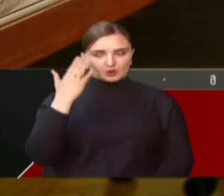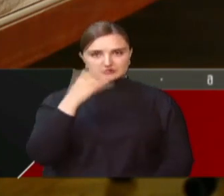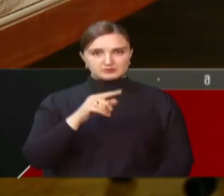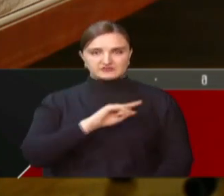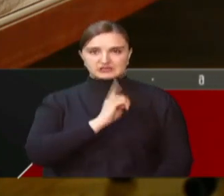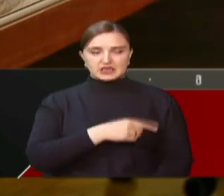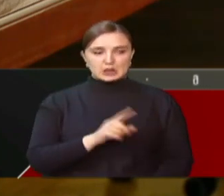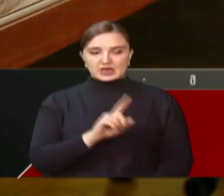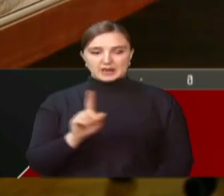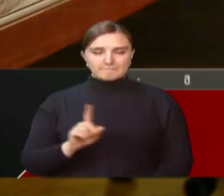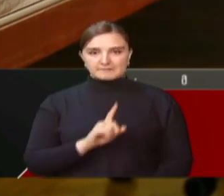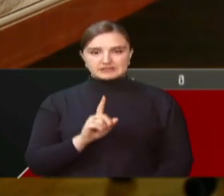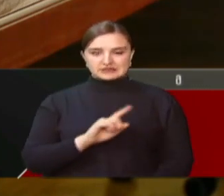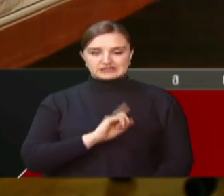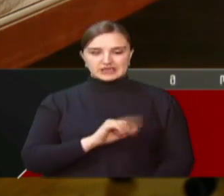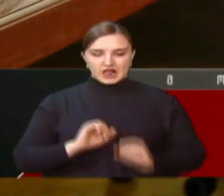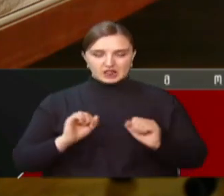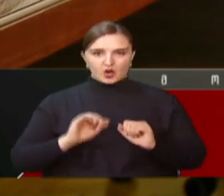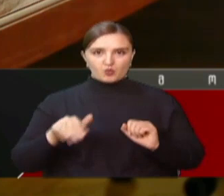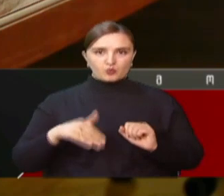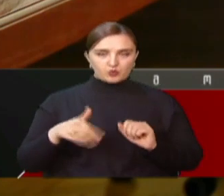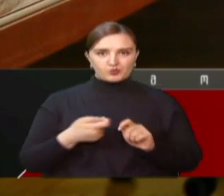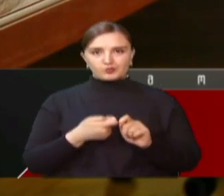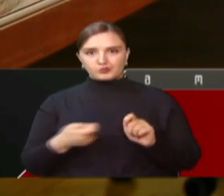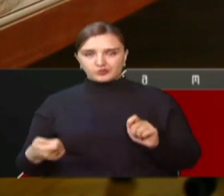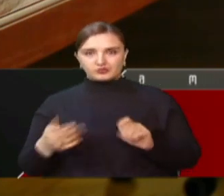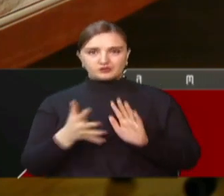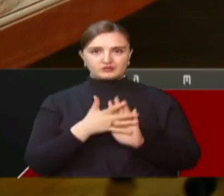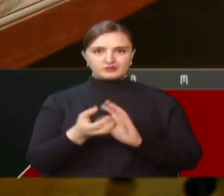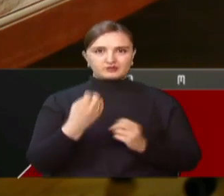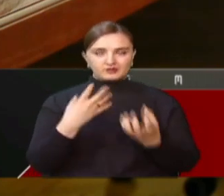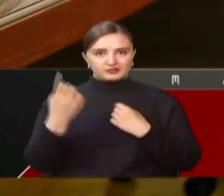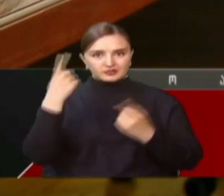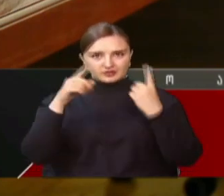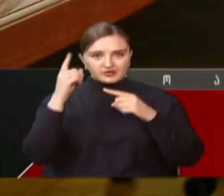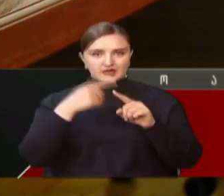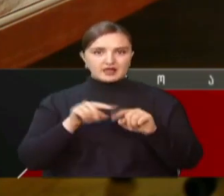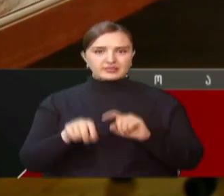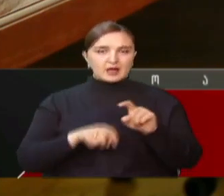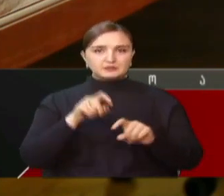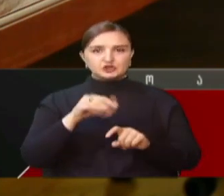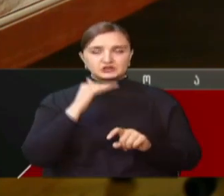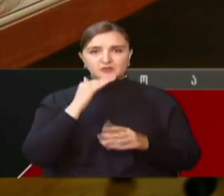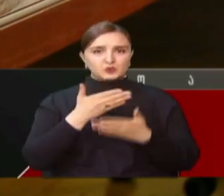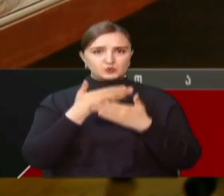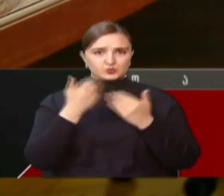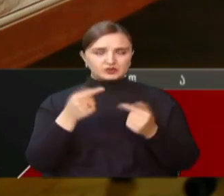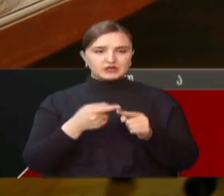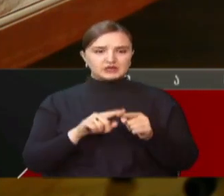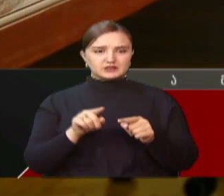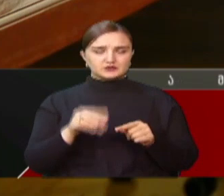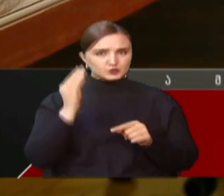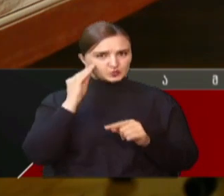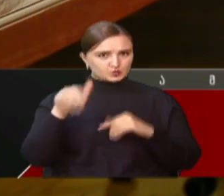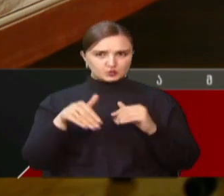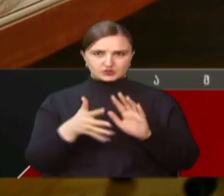ძალა რაიმეს აკლებს ძალისხმევას, ან თუნდაც არასაკმარისად გავს რაიმე ნაბიჯს ამისთვის, მე ვფიქრობ, რომ ეს არის